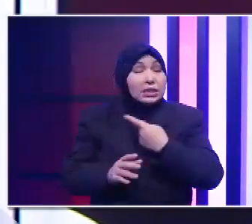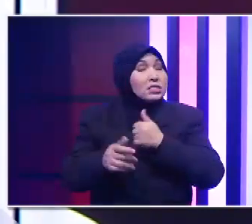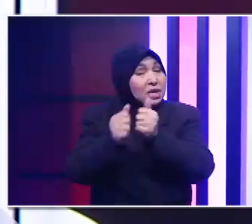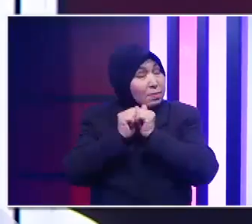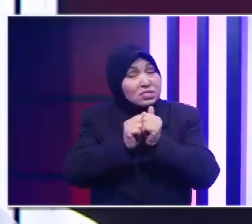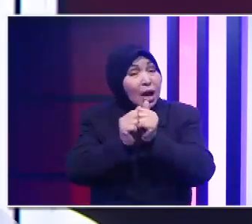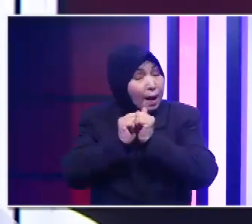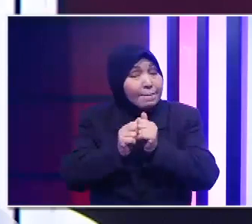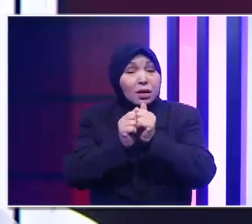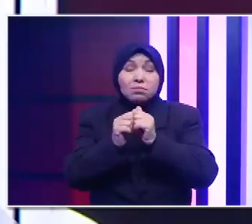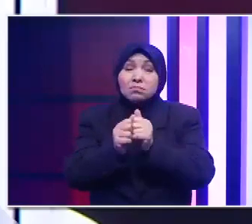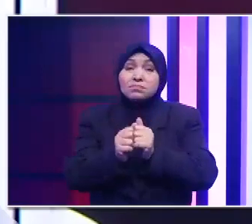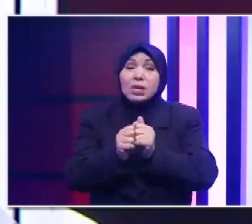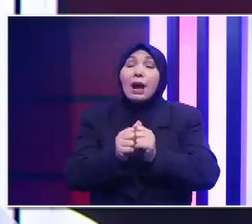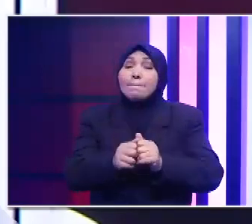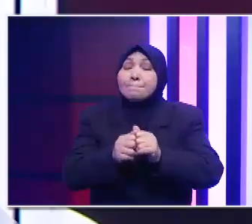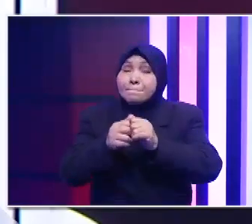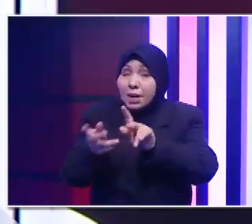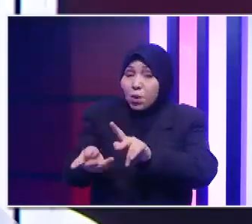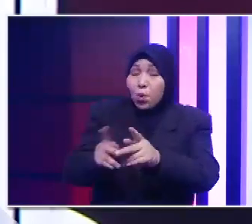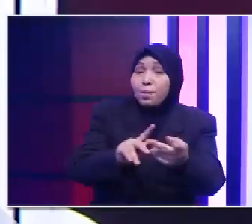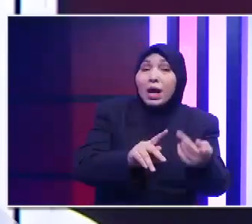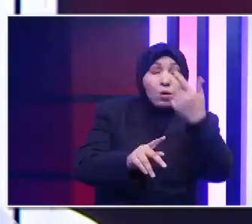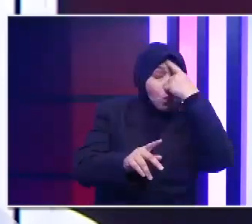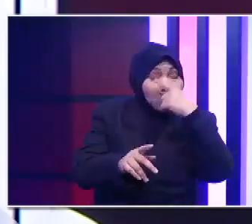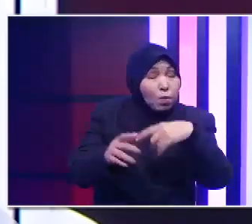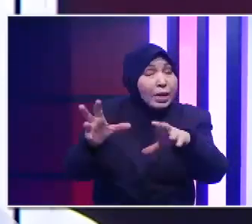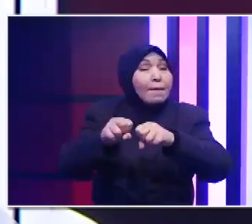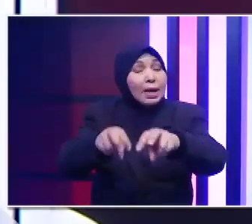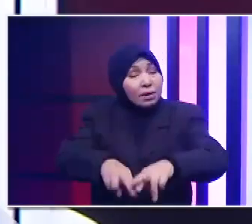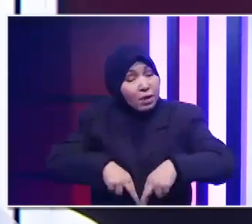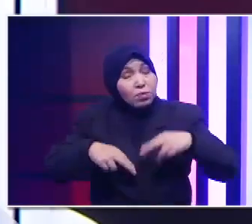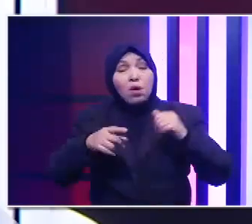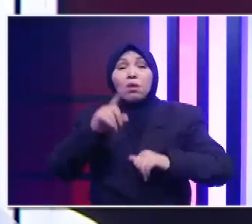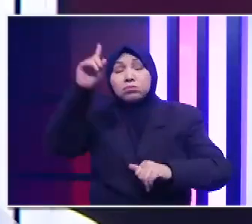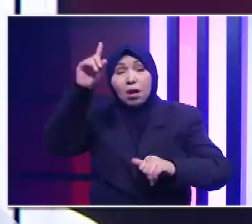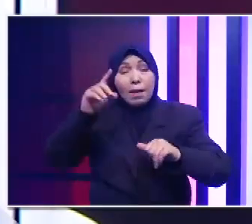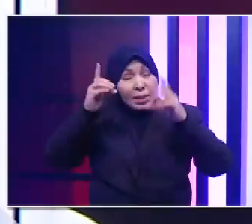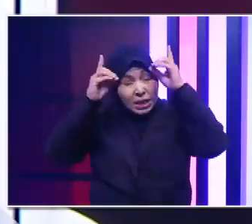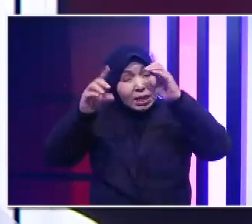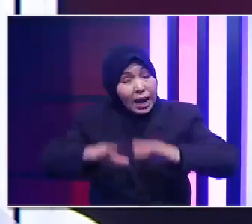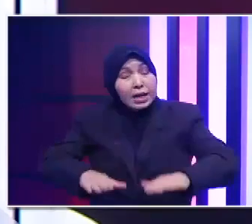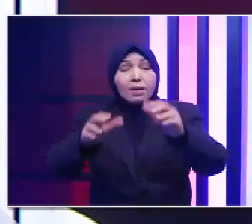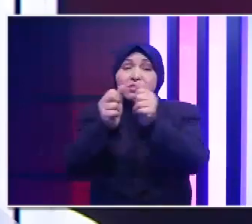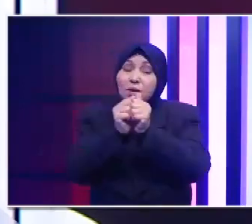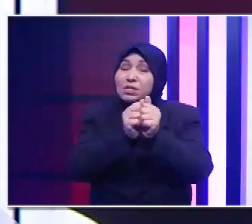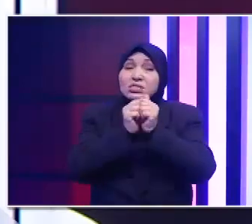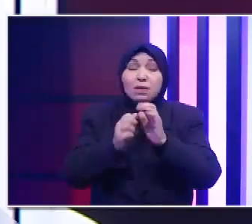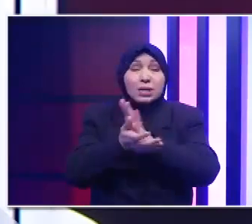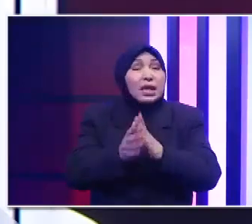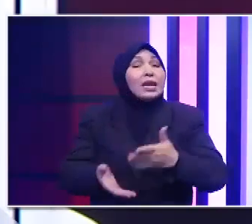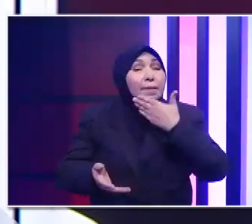berkorban ah mendidih anak sama-sama untuk mendapat keredhaan Allah subhanahu wa ta'ala dan menarik juga